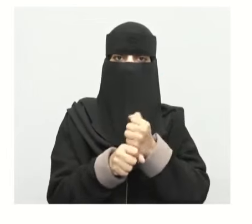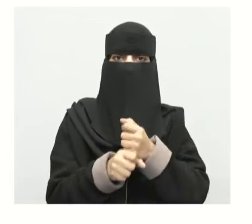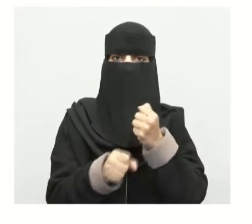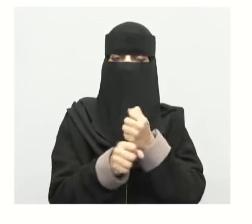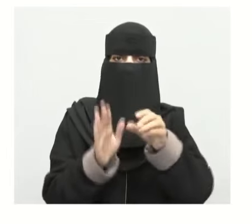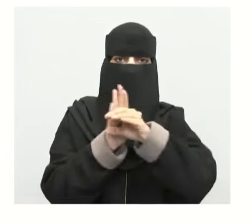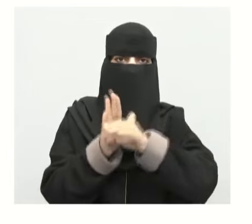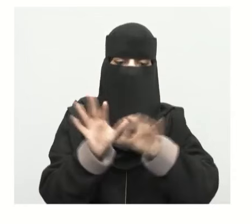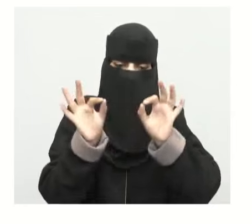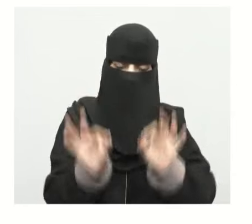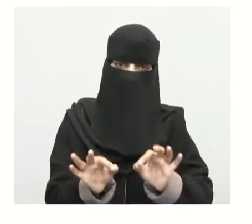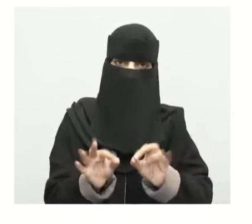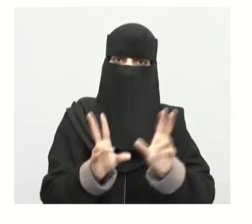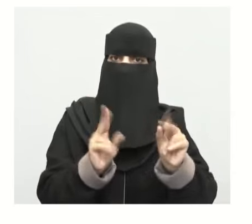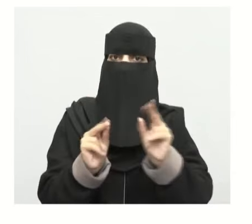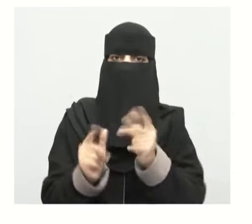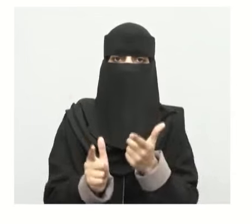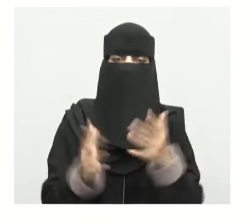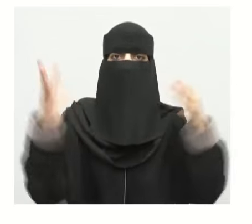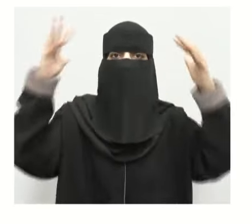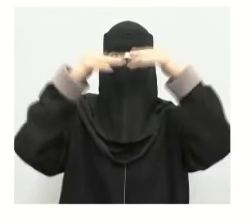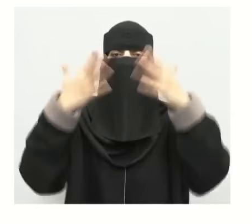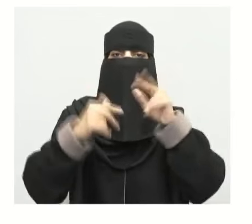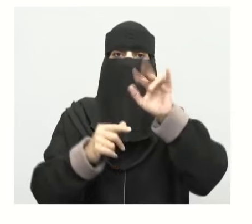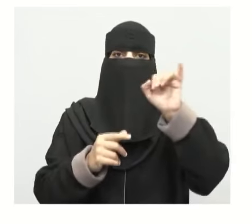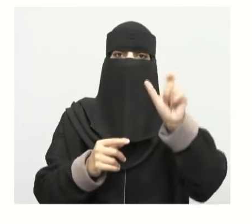العوامل الطبيعيه عامل